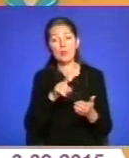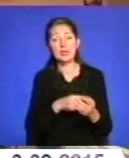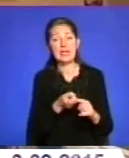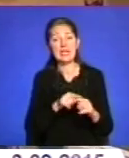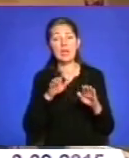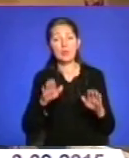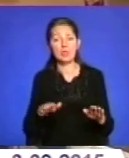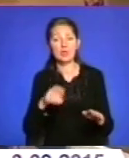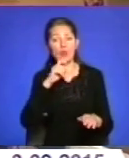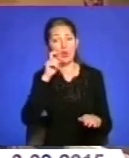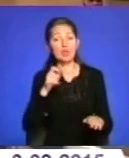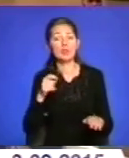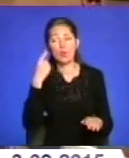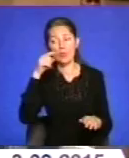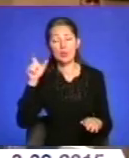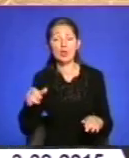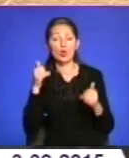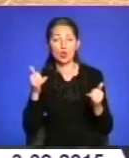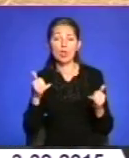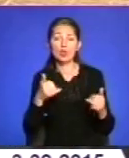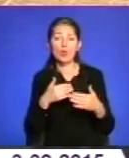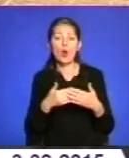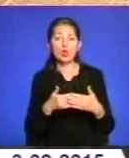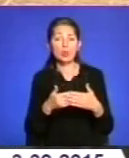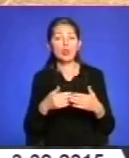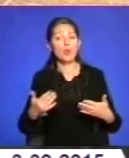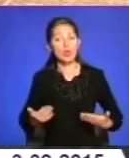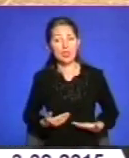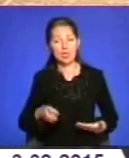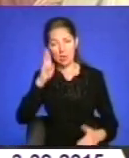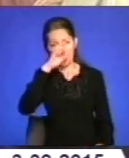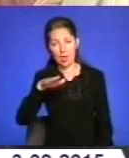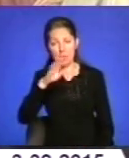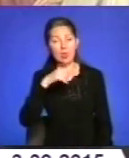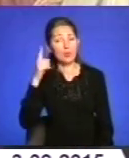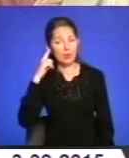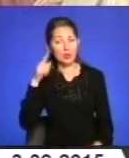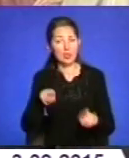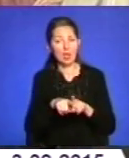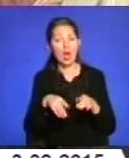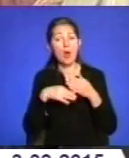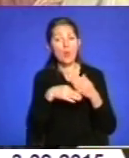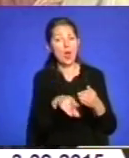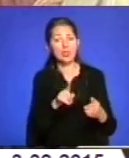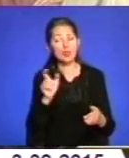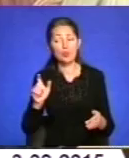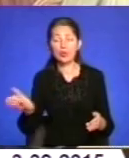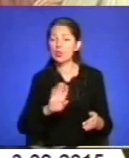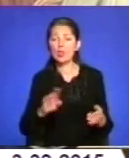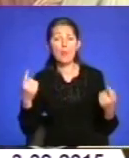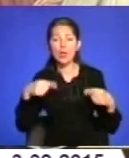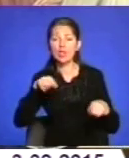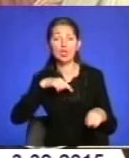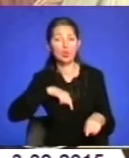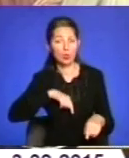українського митця у сучасному суспільному житті країни, ми почули таке. Помагати, щоб люди не падали духом, щоб